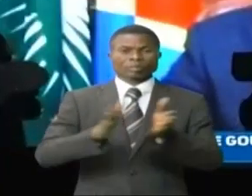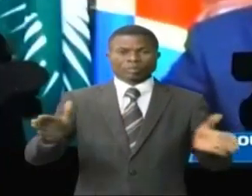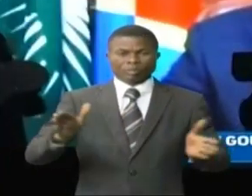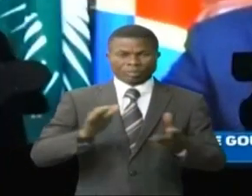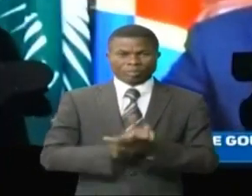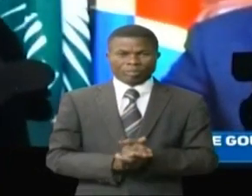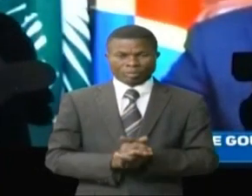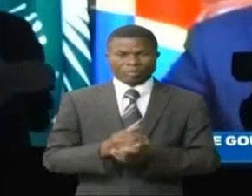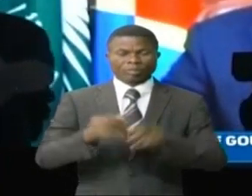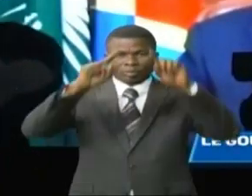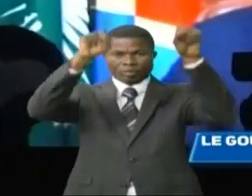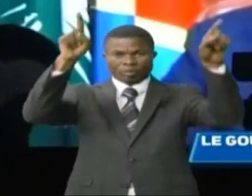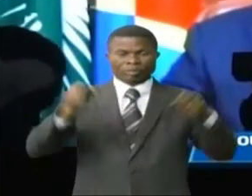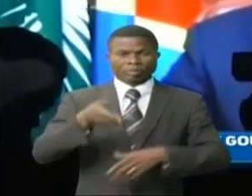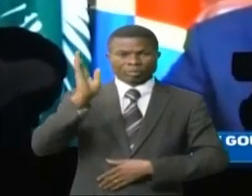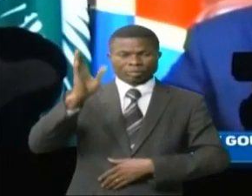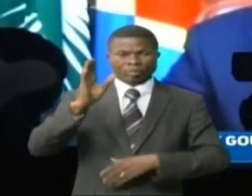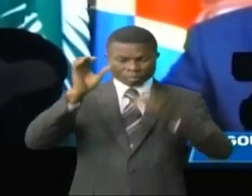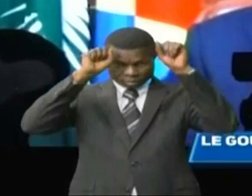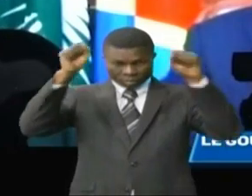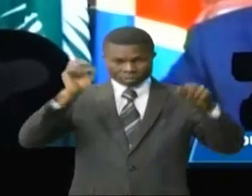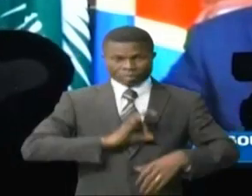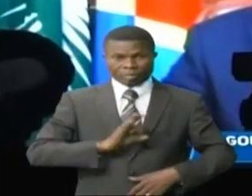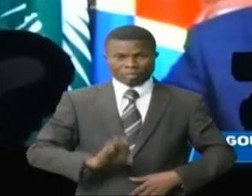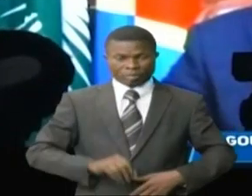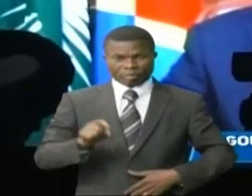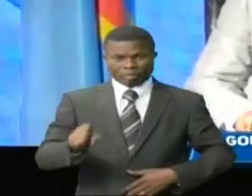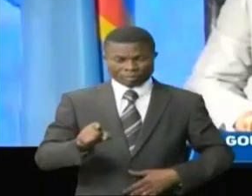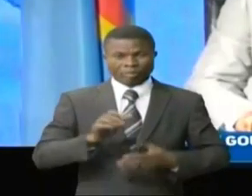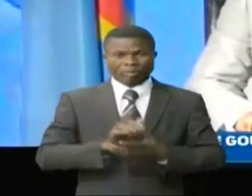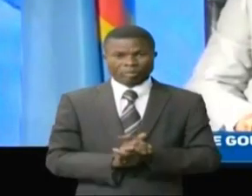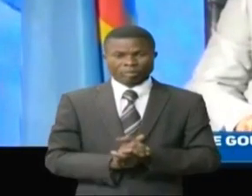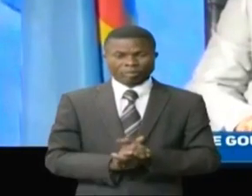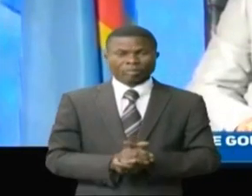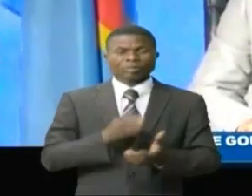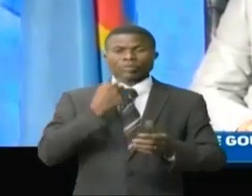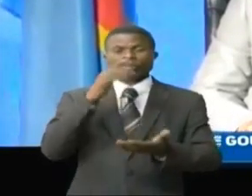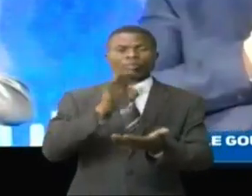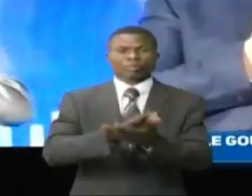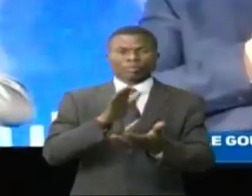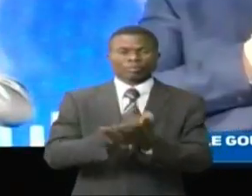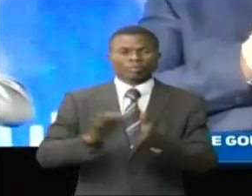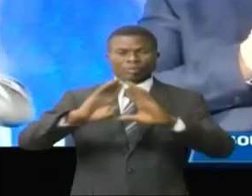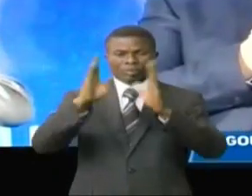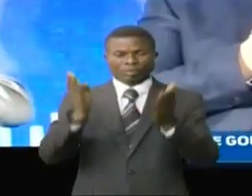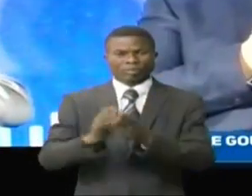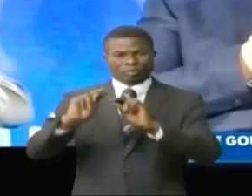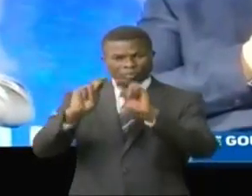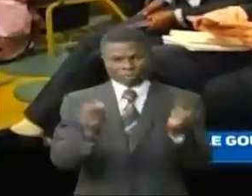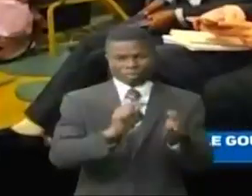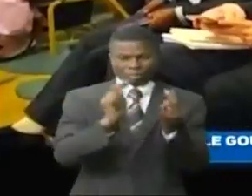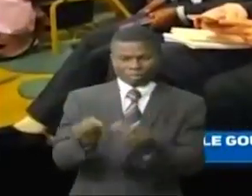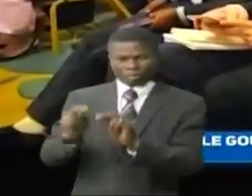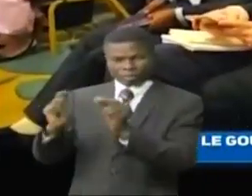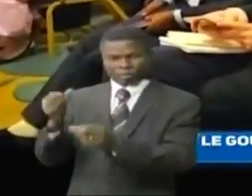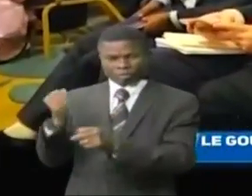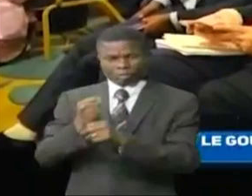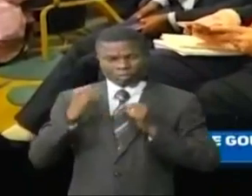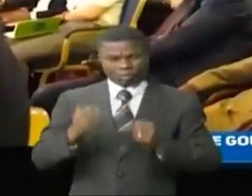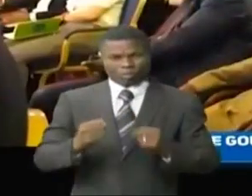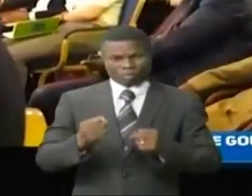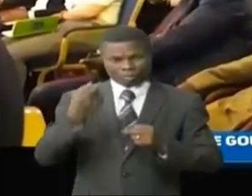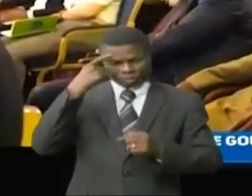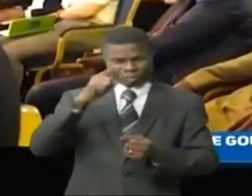par visioconférence, Félix-Antoine Tshisekedi Tshilombo a félicité toutes les parties prenantes qui travaillent d'arrache-pied